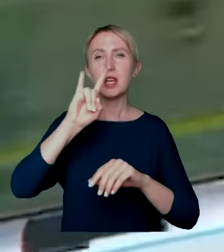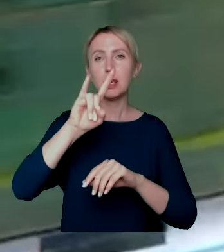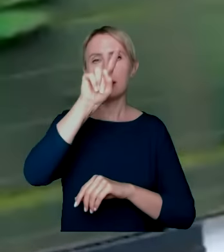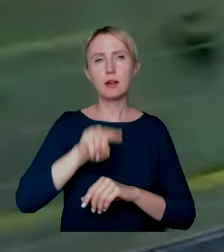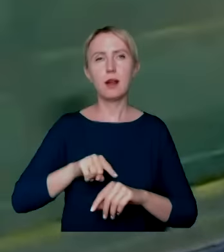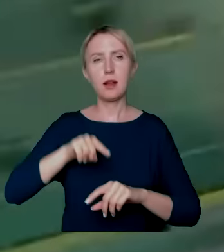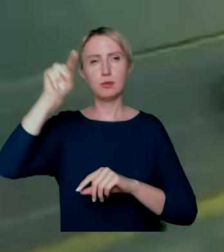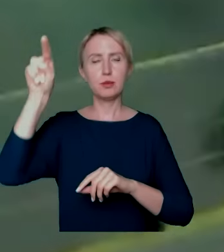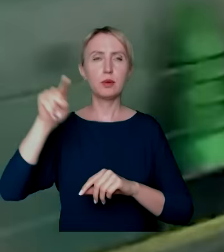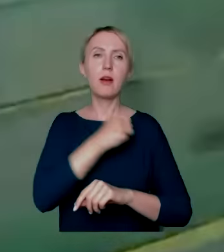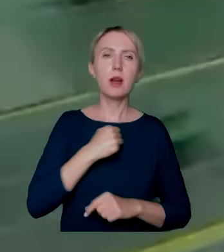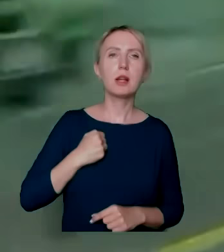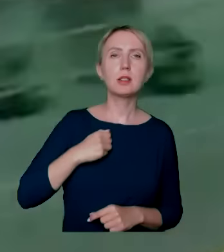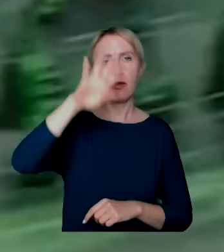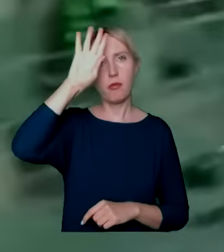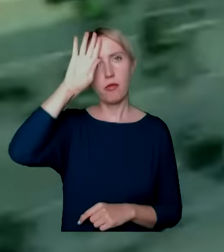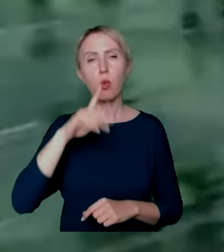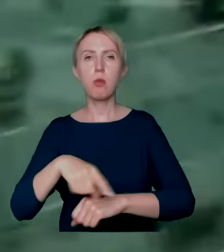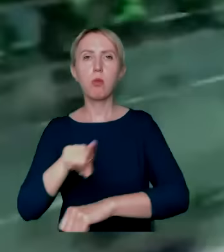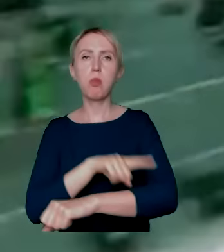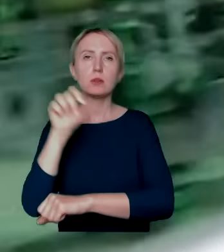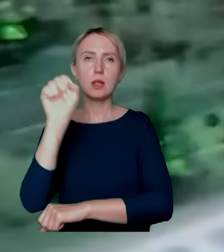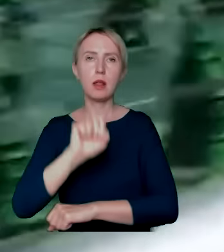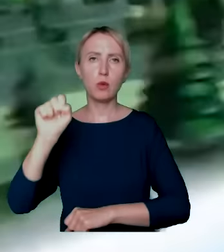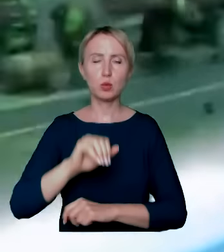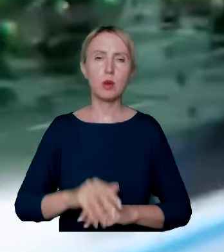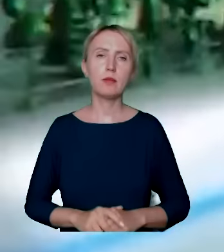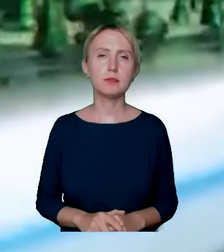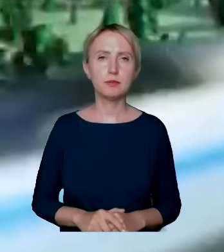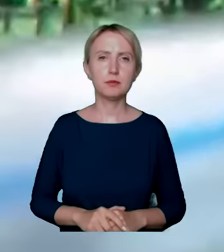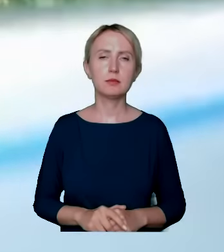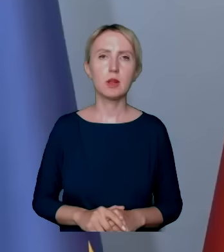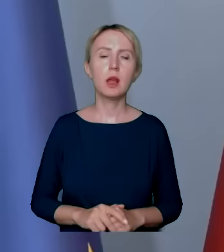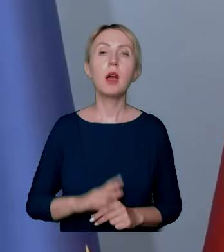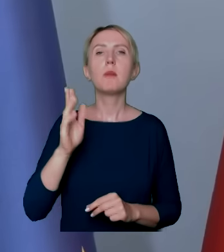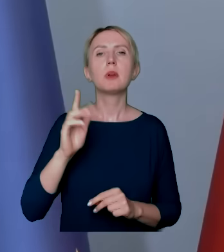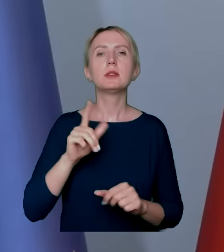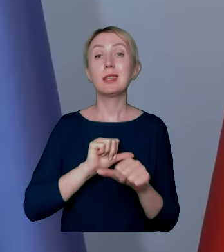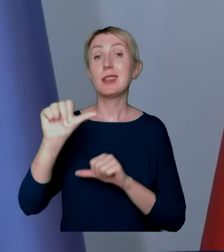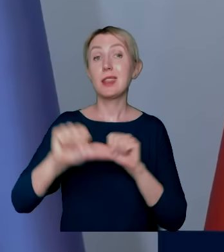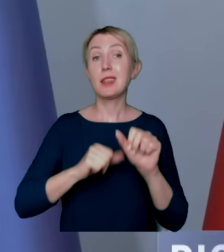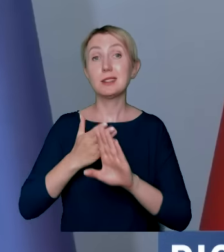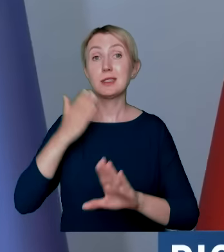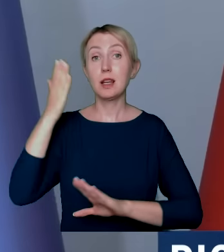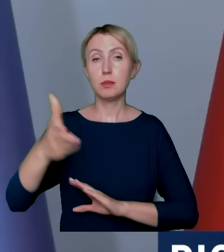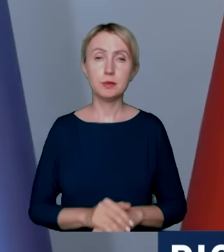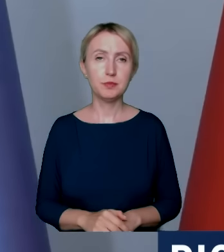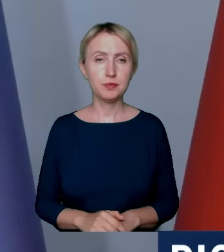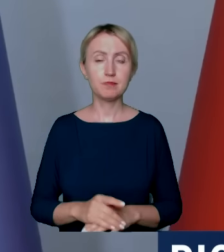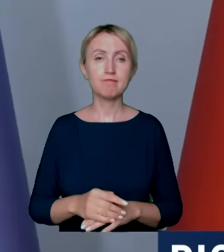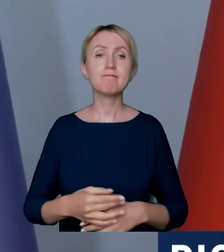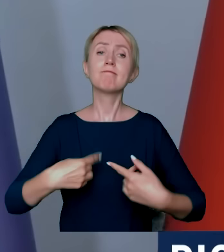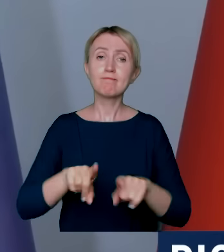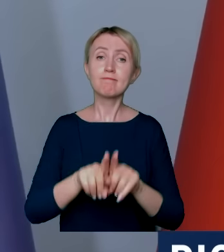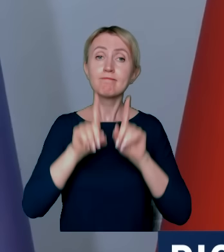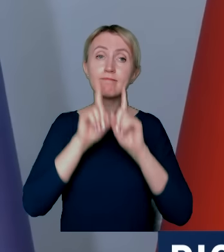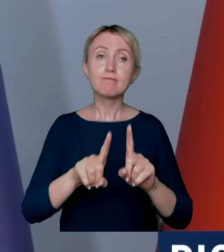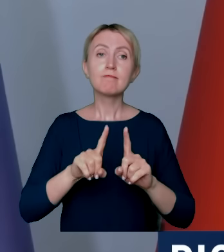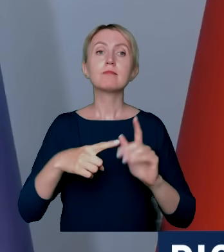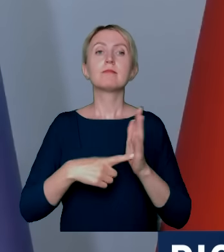między Warszawą, Łodzią, a Poznaniem i Wrocławiem, które ma być gotowe dopiero za 11 lat. Realizm w tym projekcie to